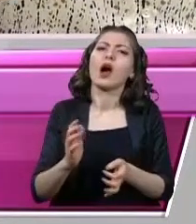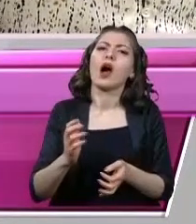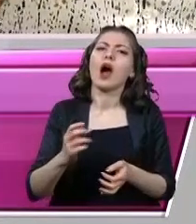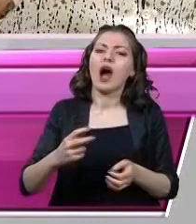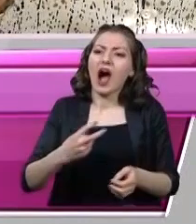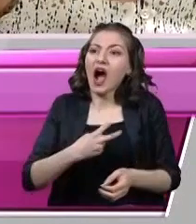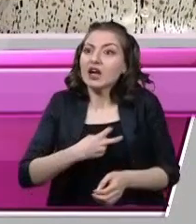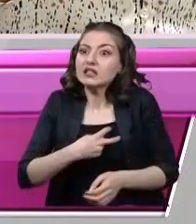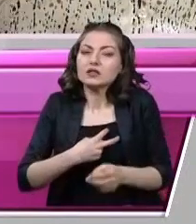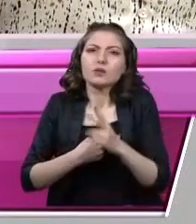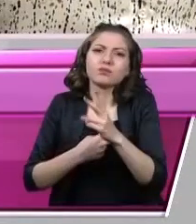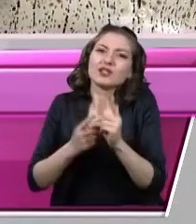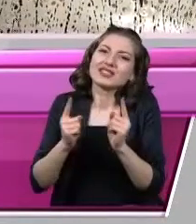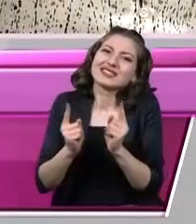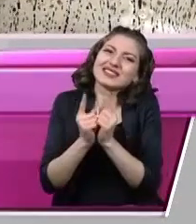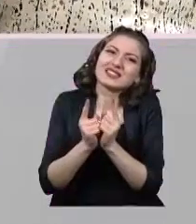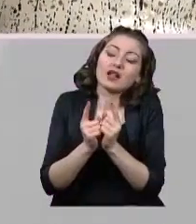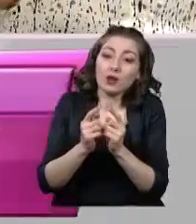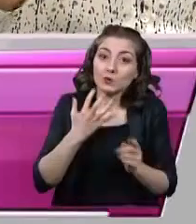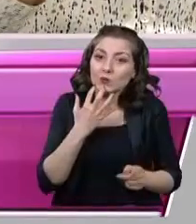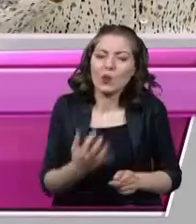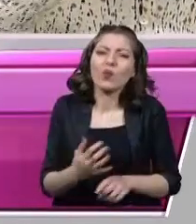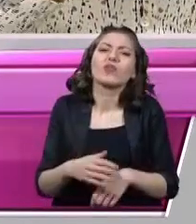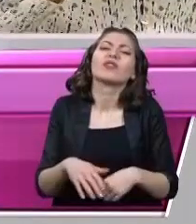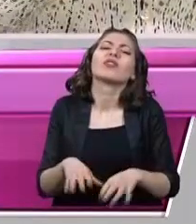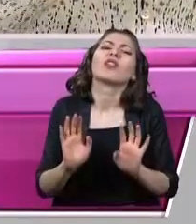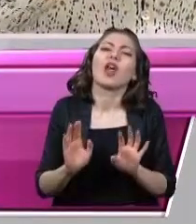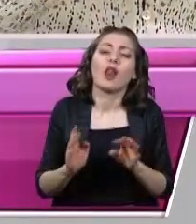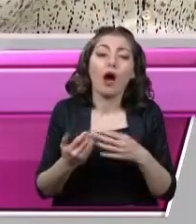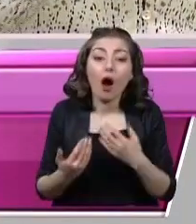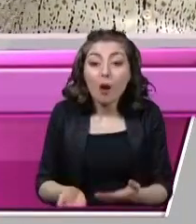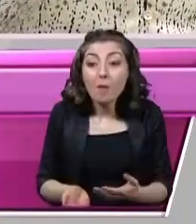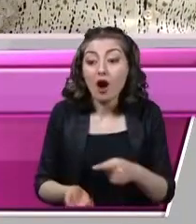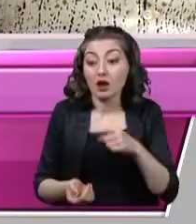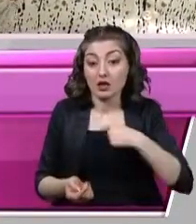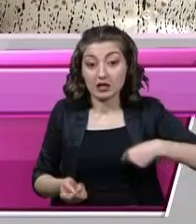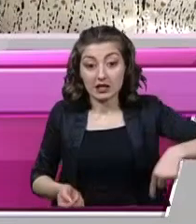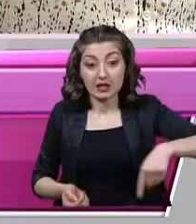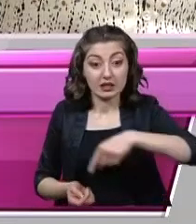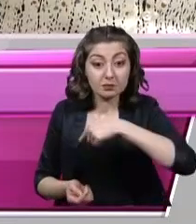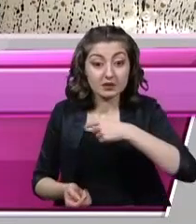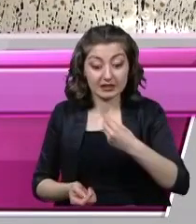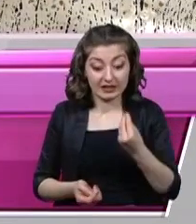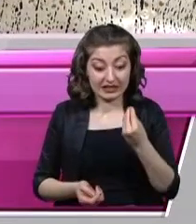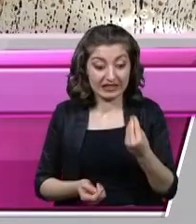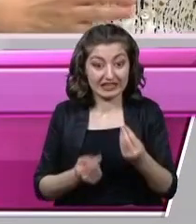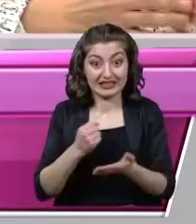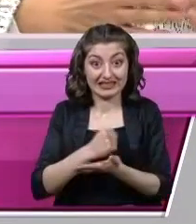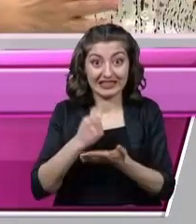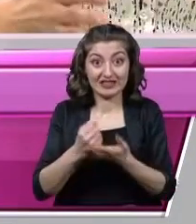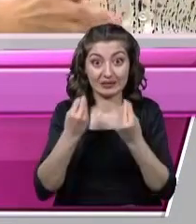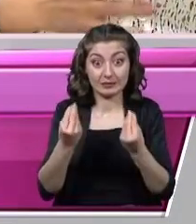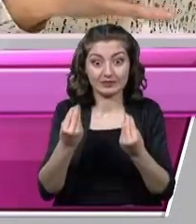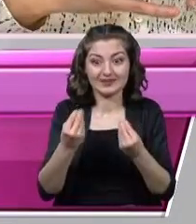hormonlar bir devreye giriyor o anda bütün duygusal oluyor kalpler çarpıyor ama biz Eğer düzenli ve iyi bir evliliği yürütmek